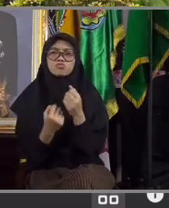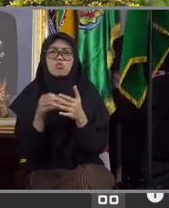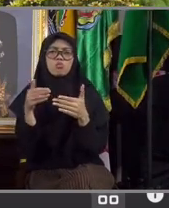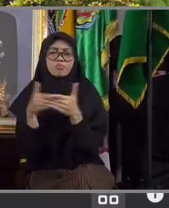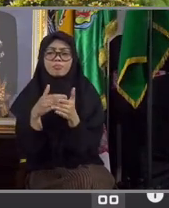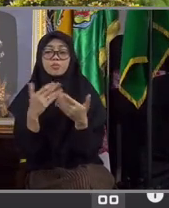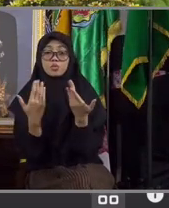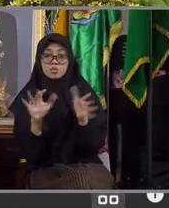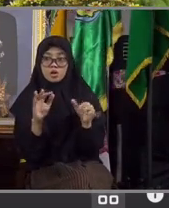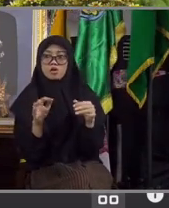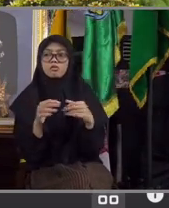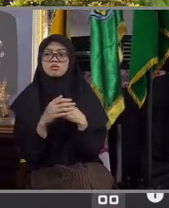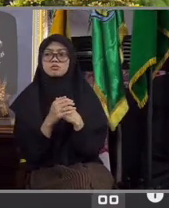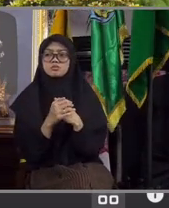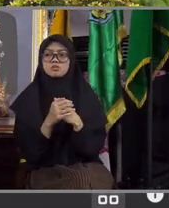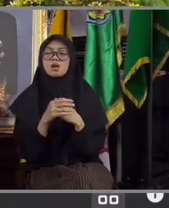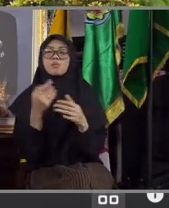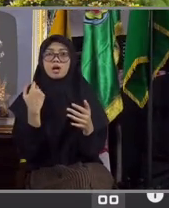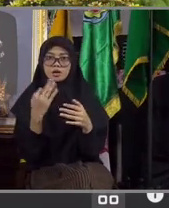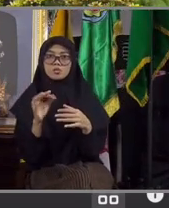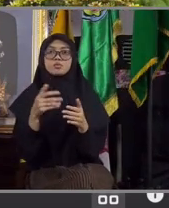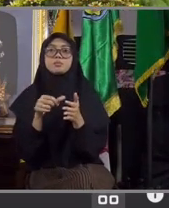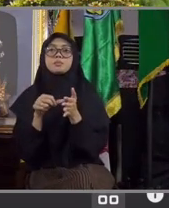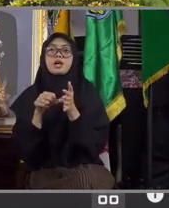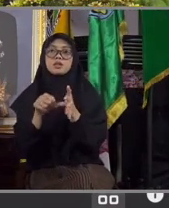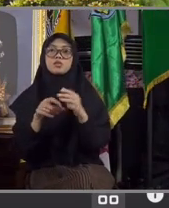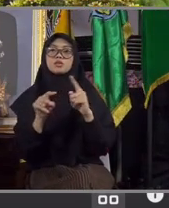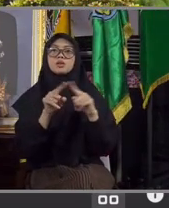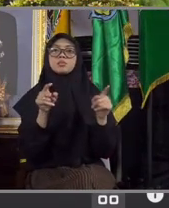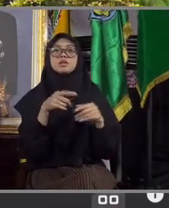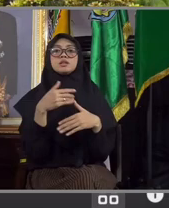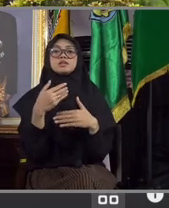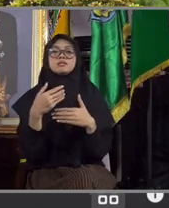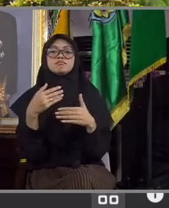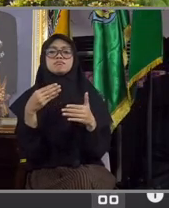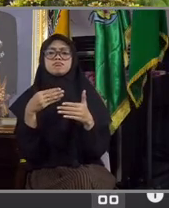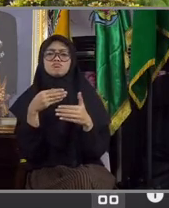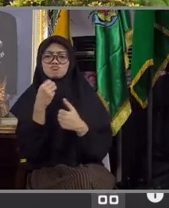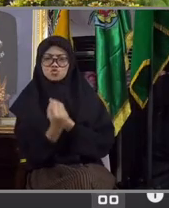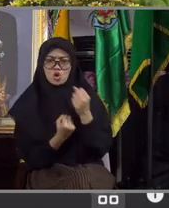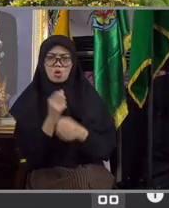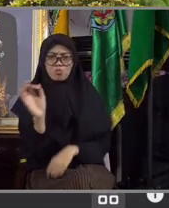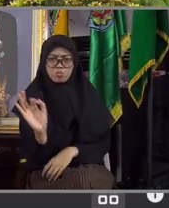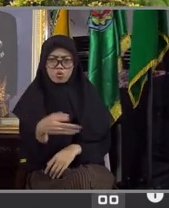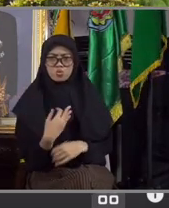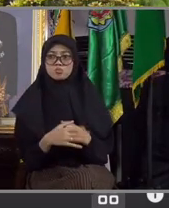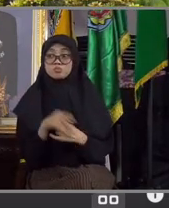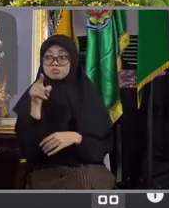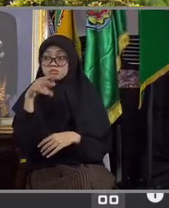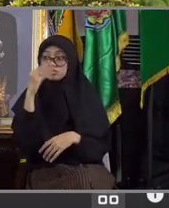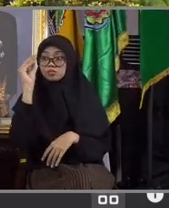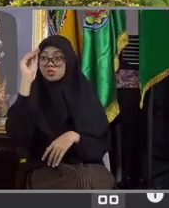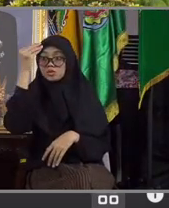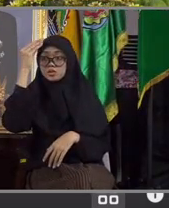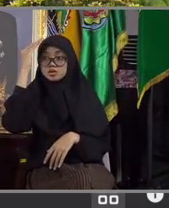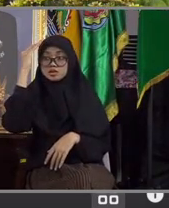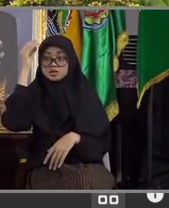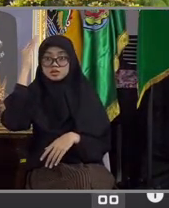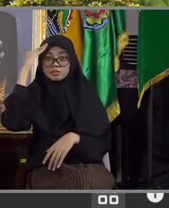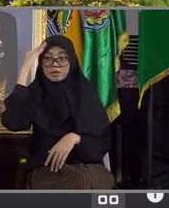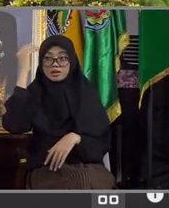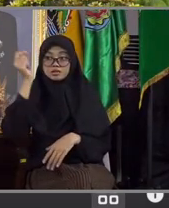kirim sesuk-esuk. Ayo, sabara. Iki ngarepe Pak Wali lho. Jenengan kepala sekolah? Nggih,